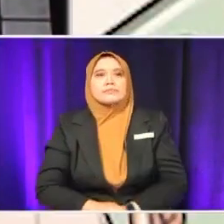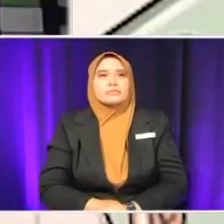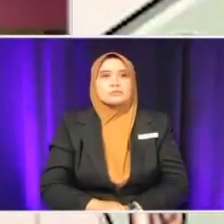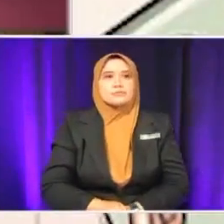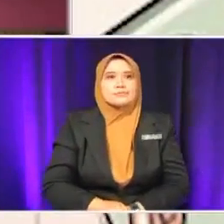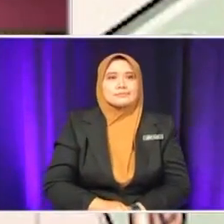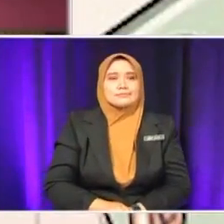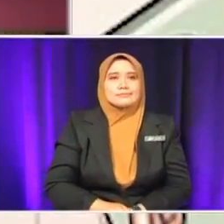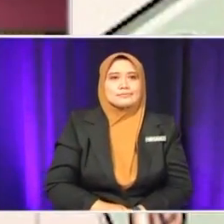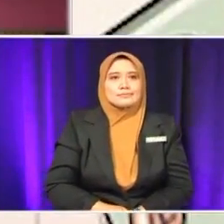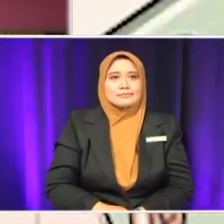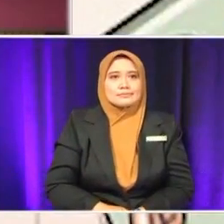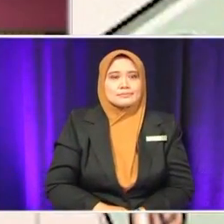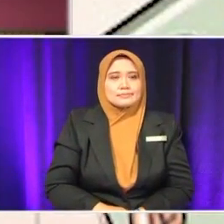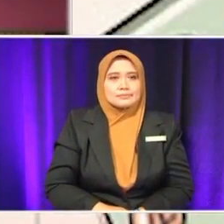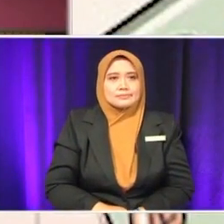Silakan.